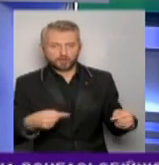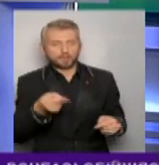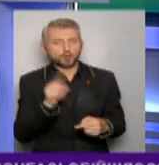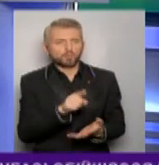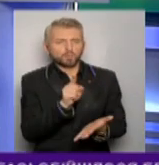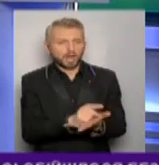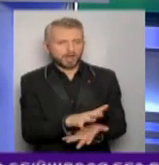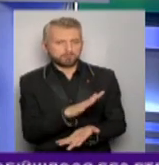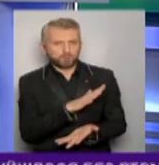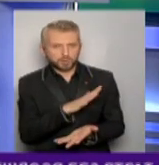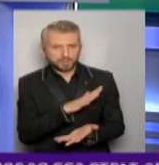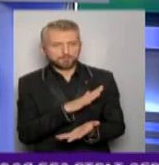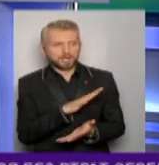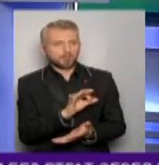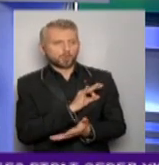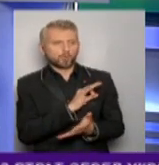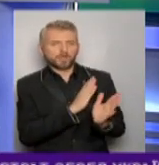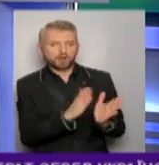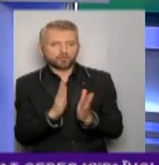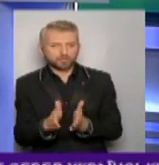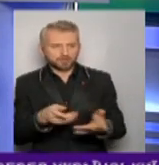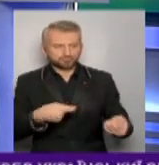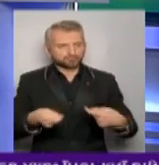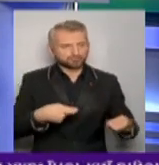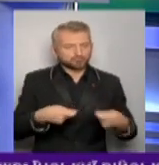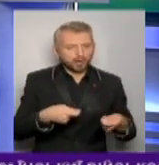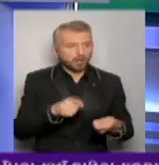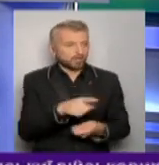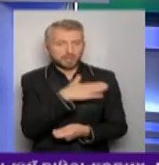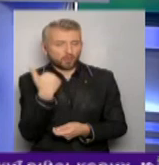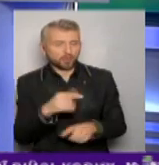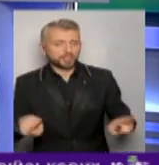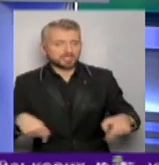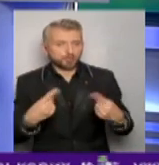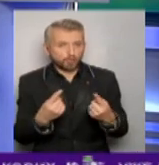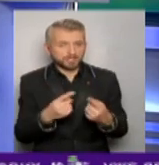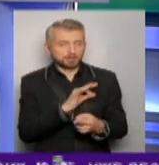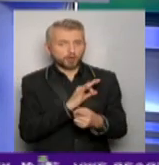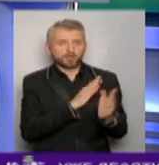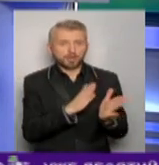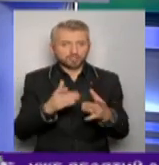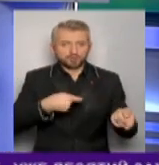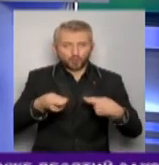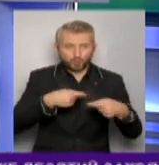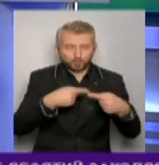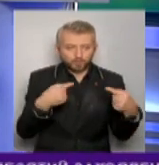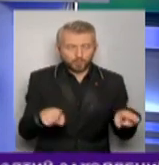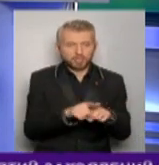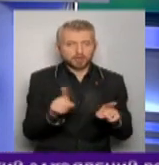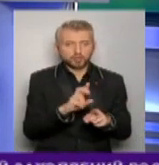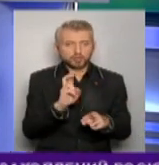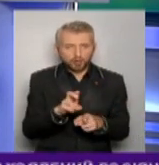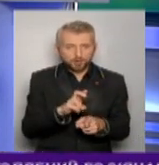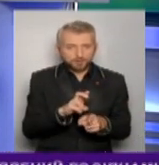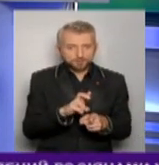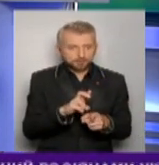має бути правовий режим руху цього товару. Ну ви ж не хочете створювати правовий режим руху цього товару, такий, щоб капіталізував